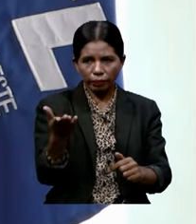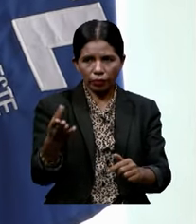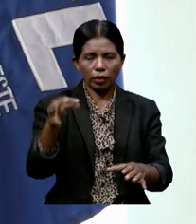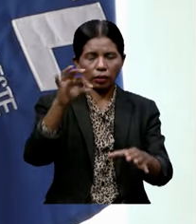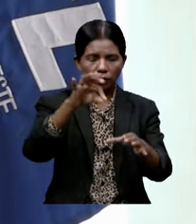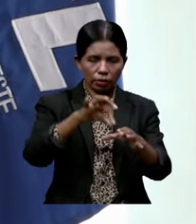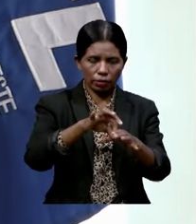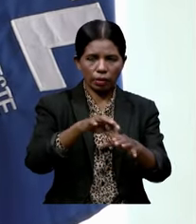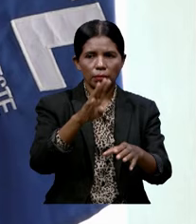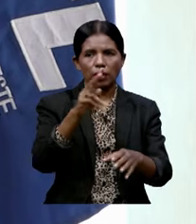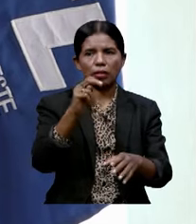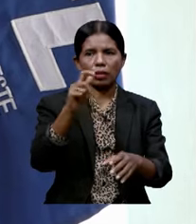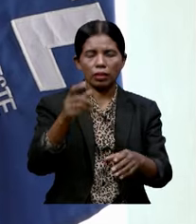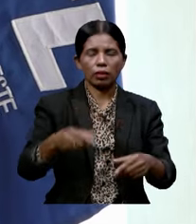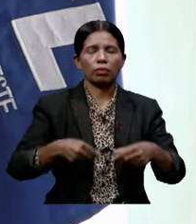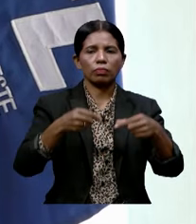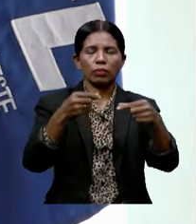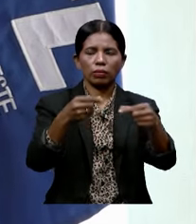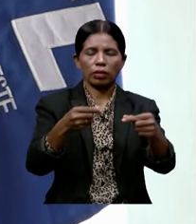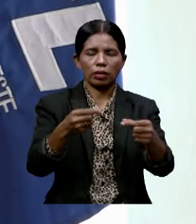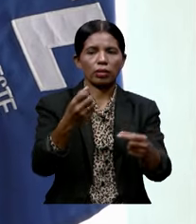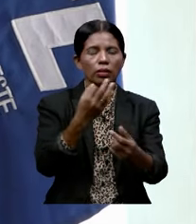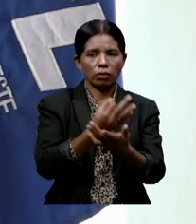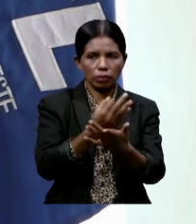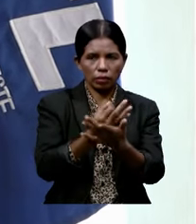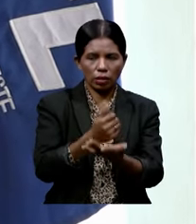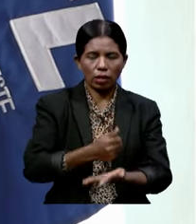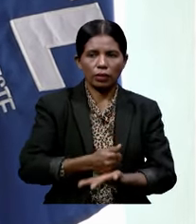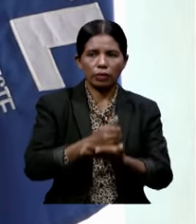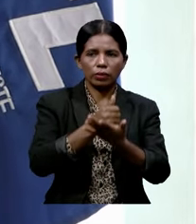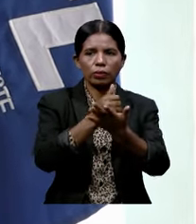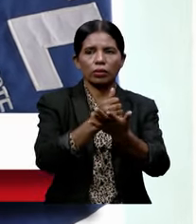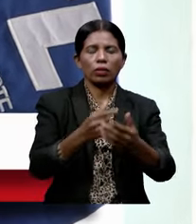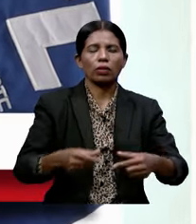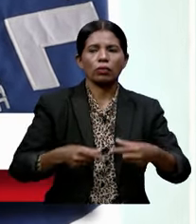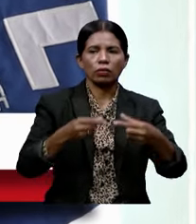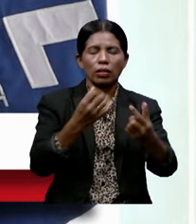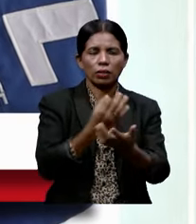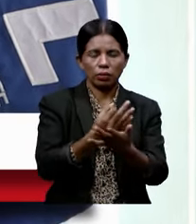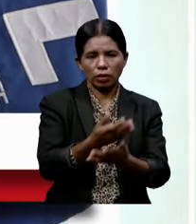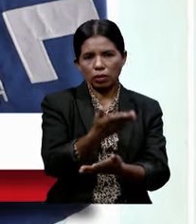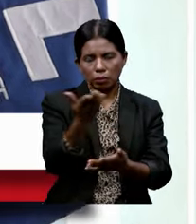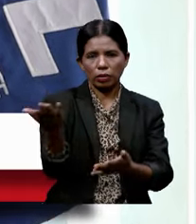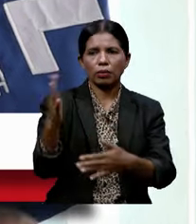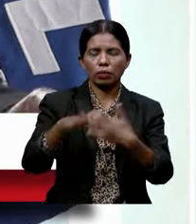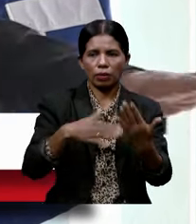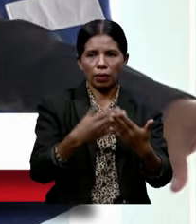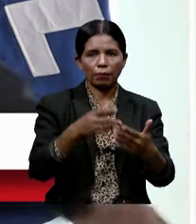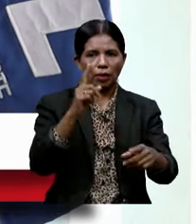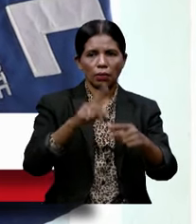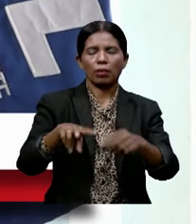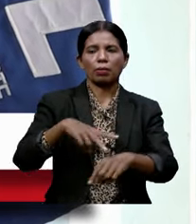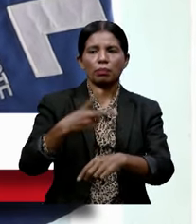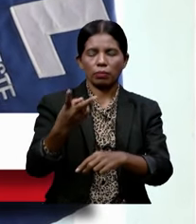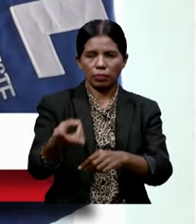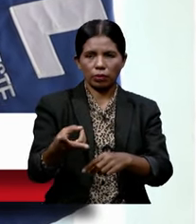fini BCTL fone tik fini wan roma anesa apois ne bek fone an se fini de tispera kata fini ne la bele monolete